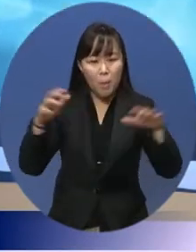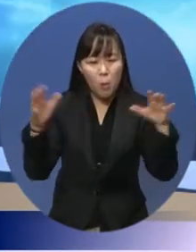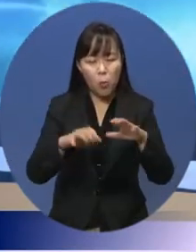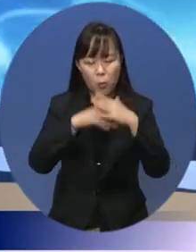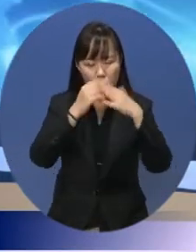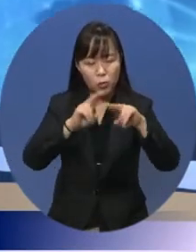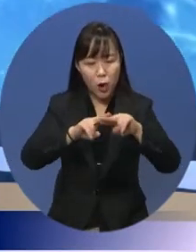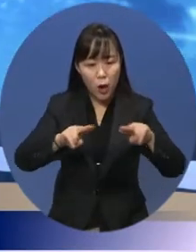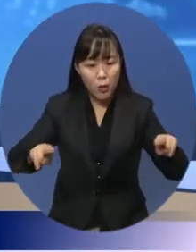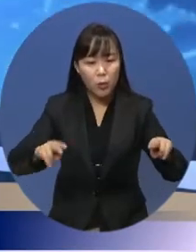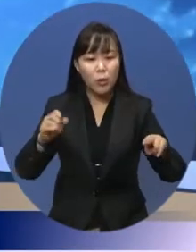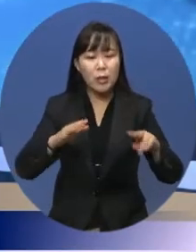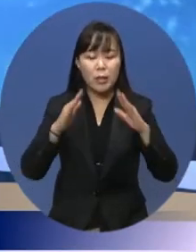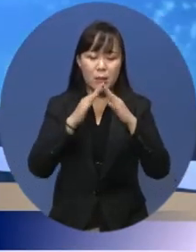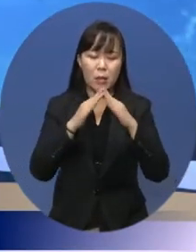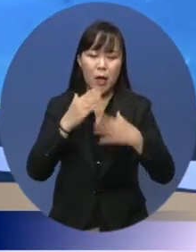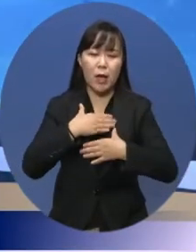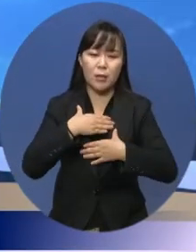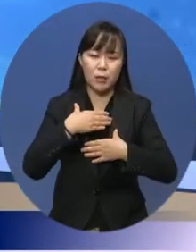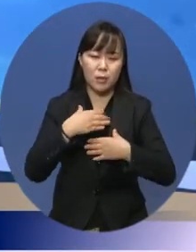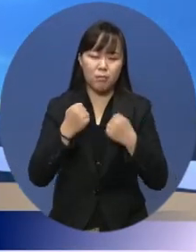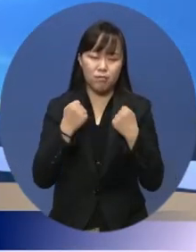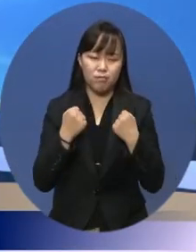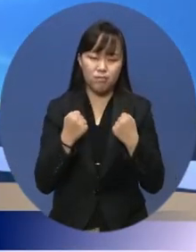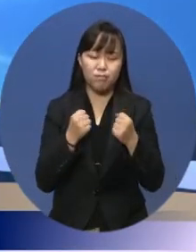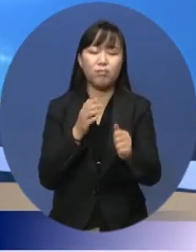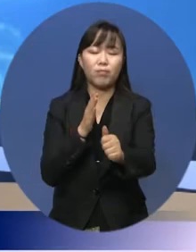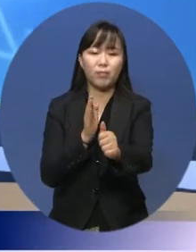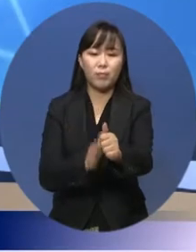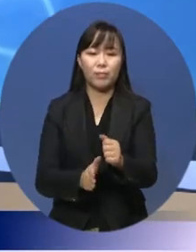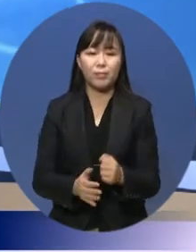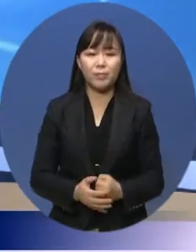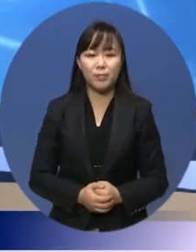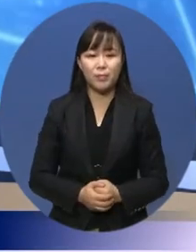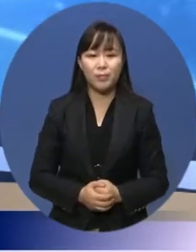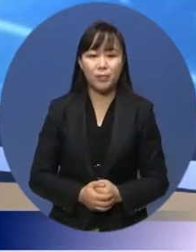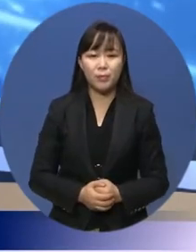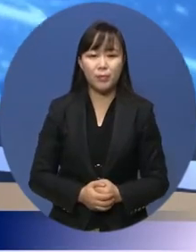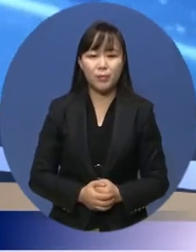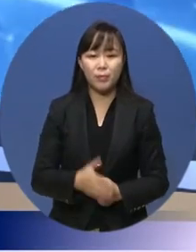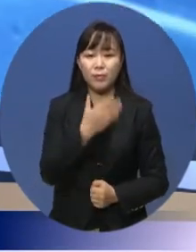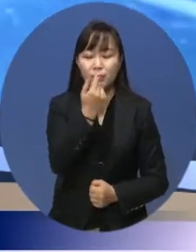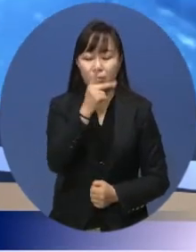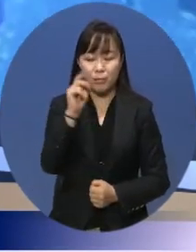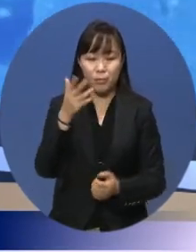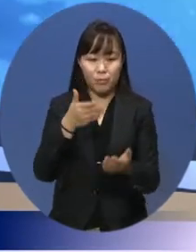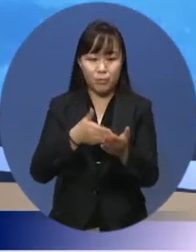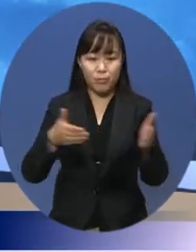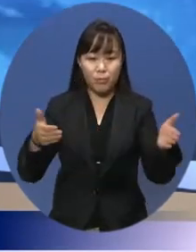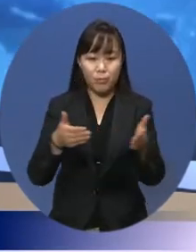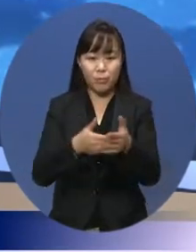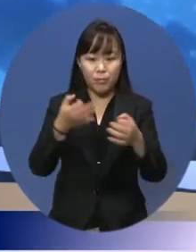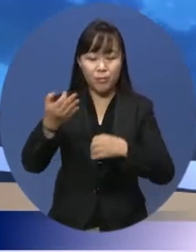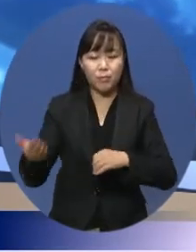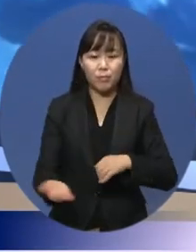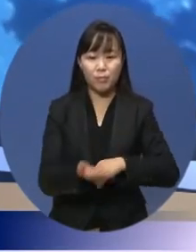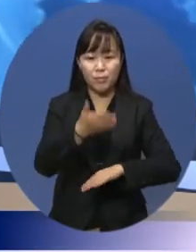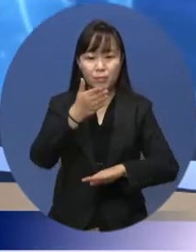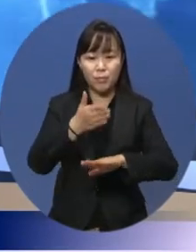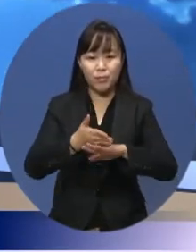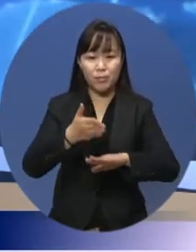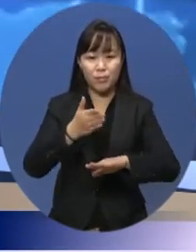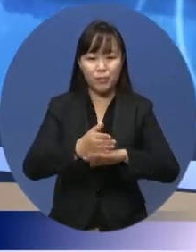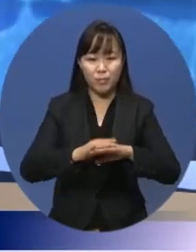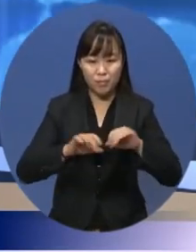과감히 취소하고 집에서 안전하게 머물러 주시기를 당부드립니다. 이상 복지TV 뉴스를 마칩니다.